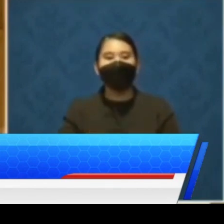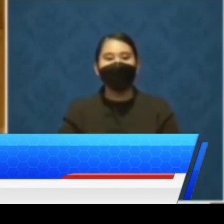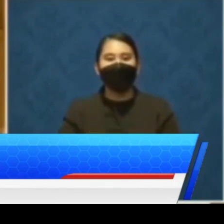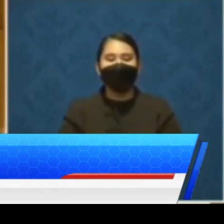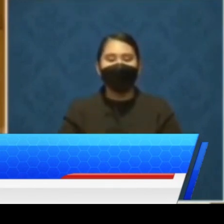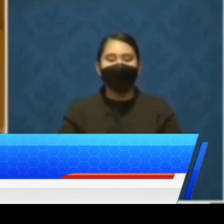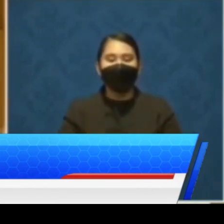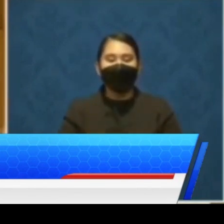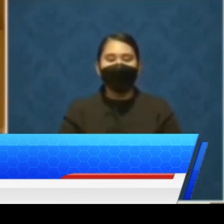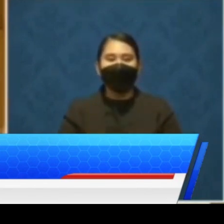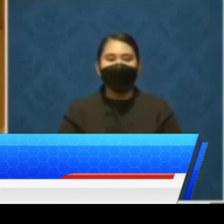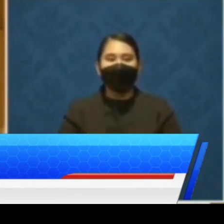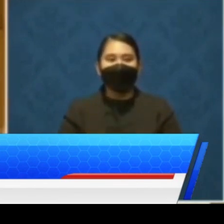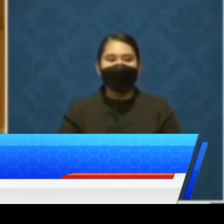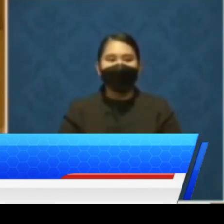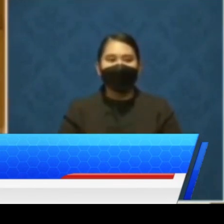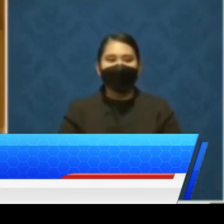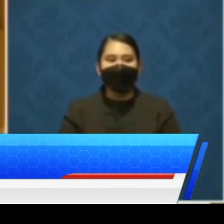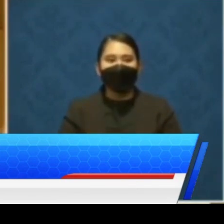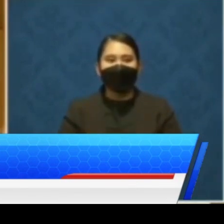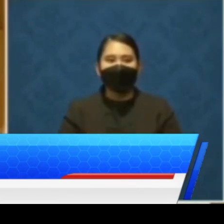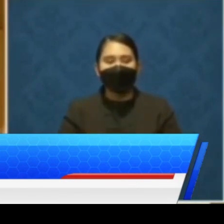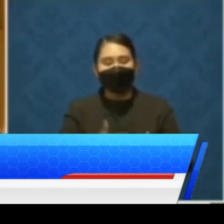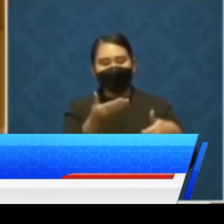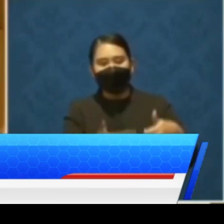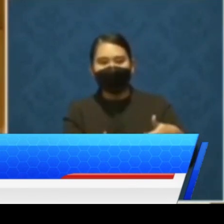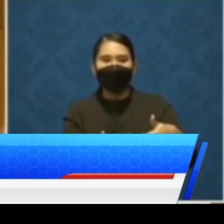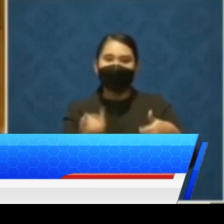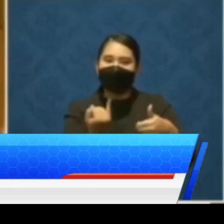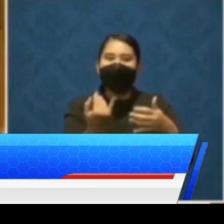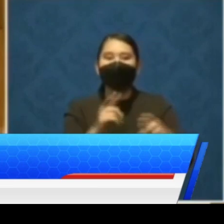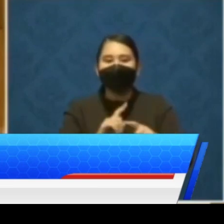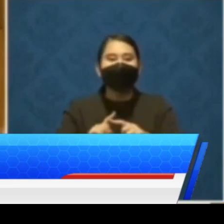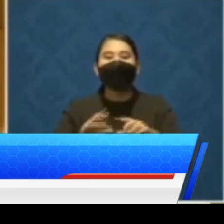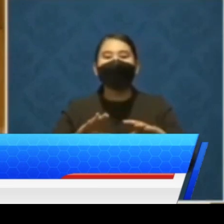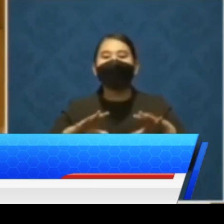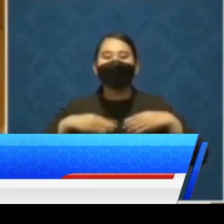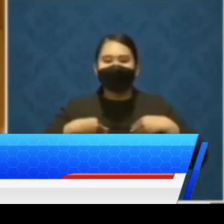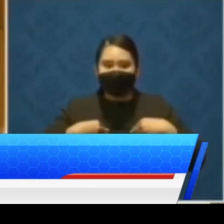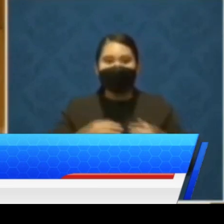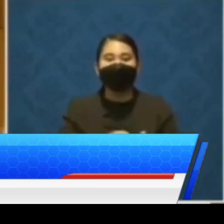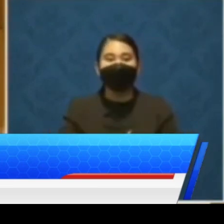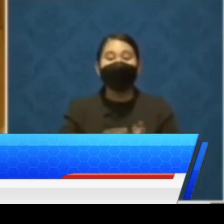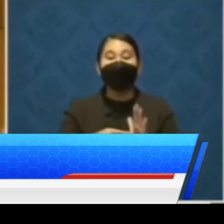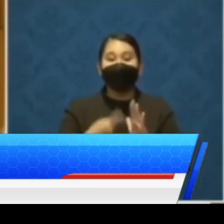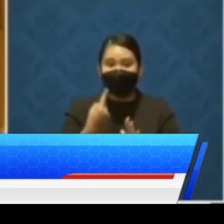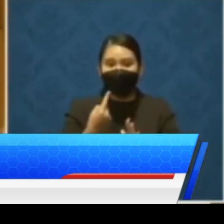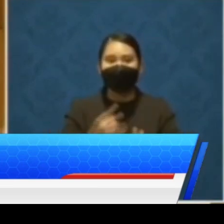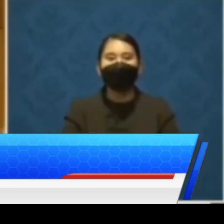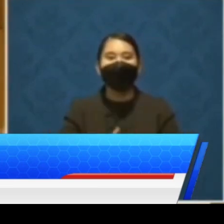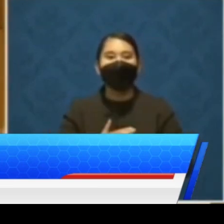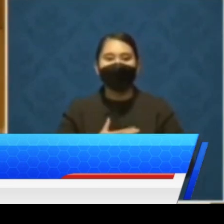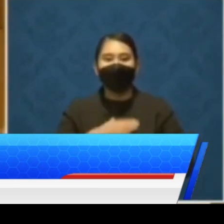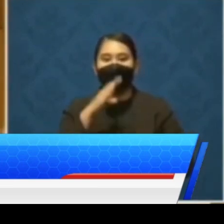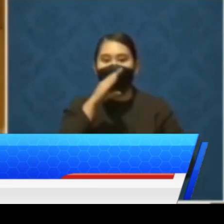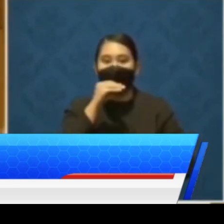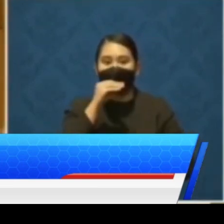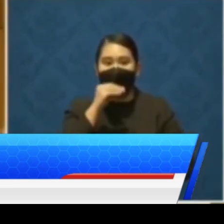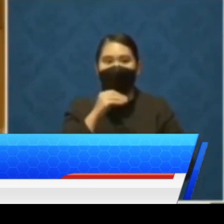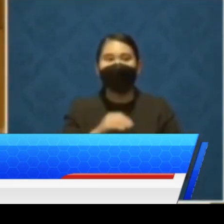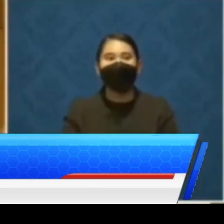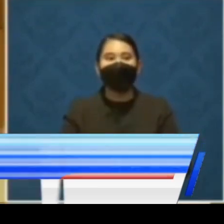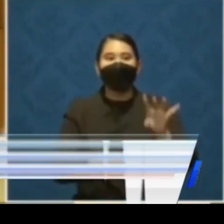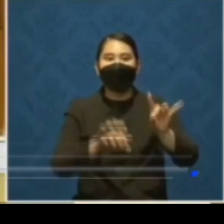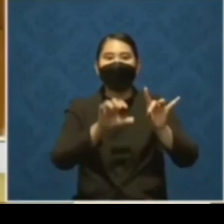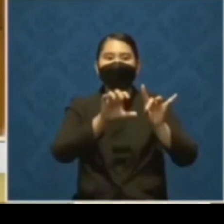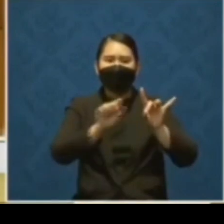การเรียกว่าไม่มีคุณสมบัติอะไรทั้งสิ้นเลยนะก็เรื่องแรกก็คือที่ผมเคยพูดคำว่า 840,000 เ